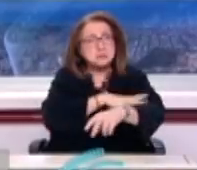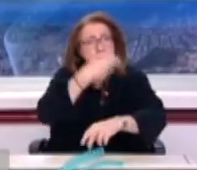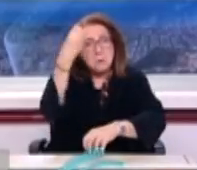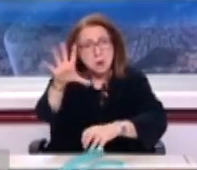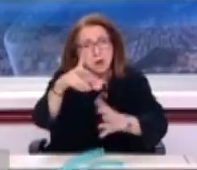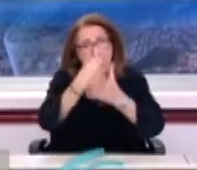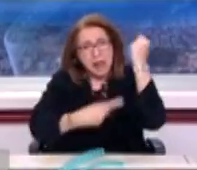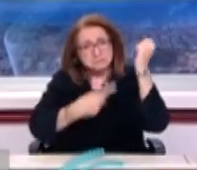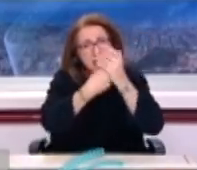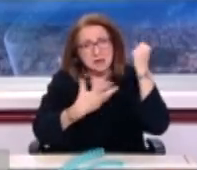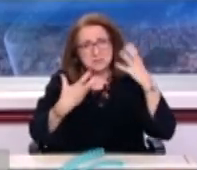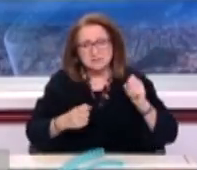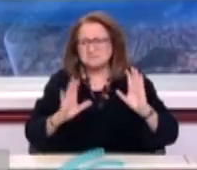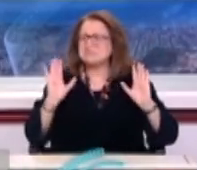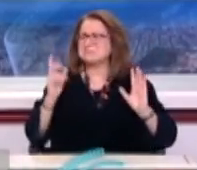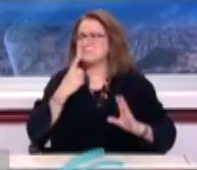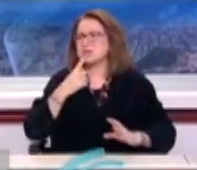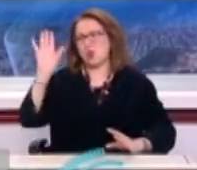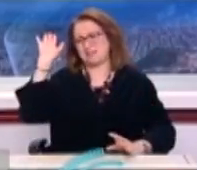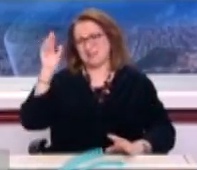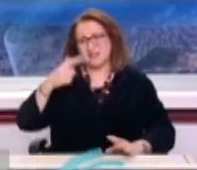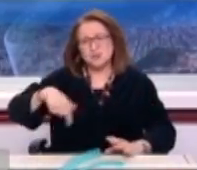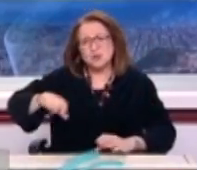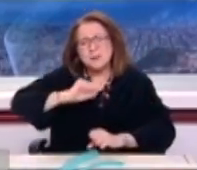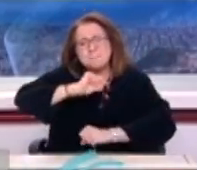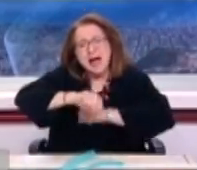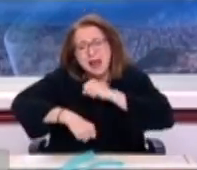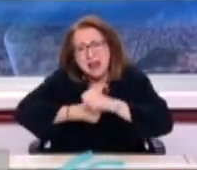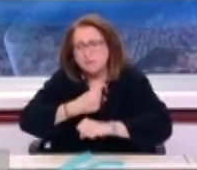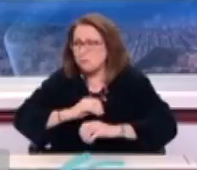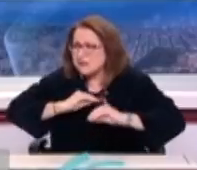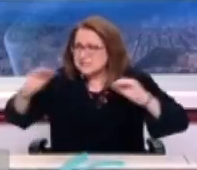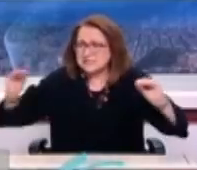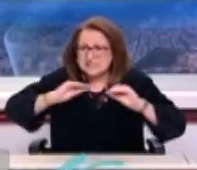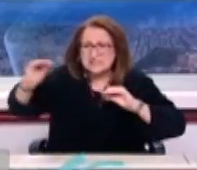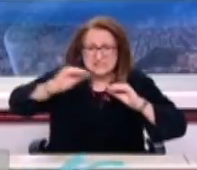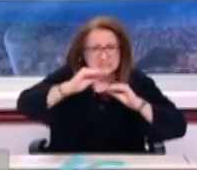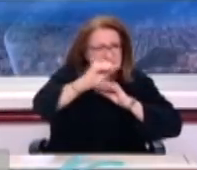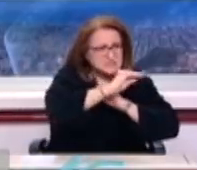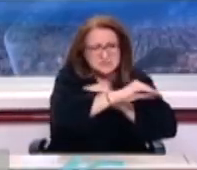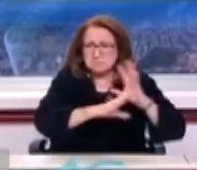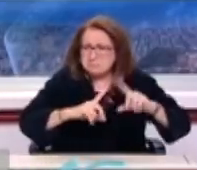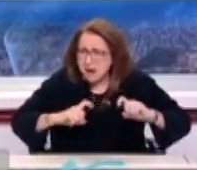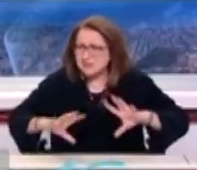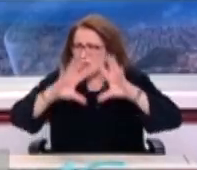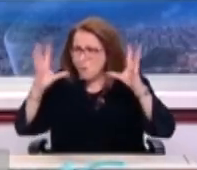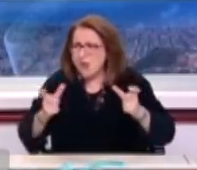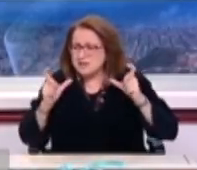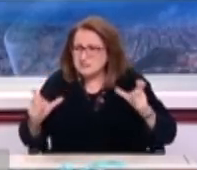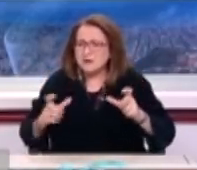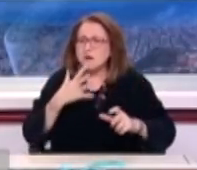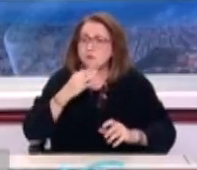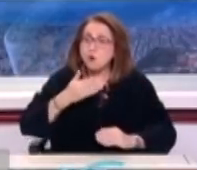σαφής. Άρα γίνεται τεράστια προσπάθεια ενίσχυσης των υπηρεσιών υγείας για κάθε περίπτωση και αυτό που έρχεται και θα αντιμετωπίσουμε